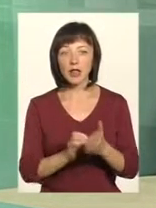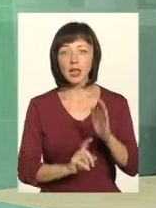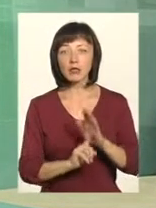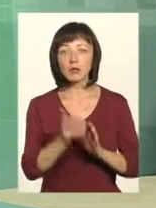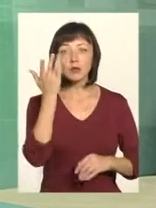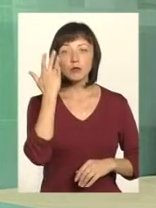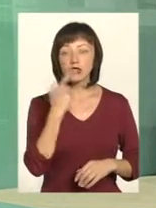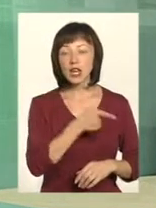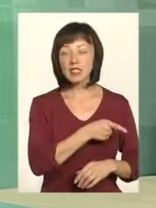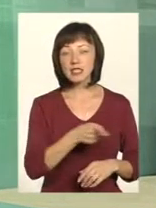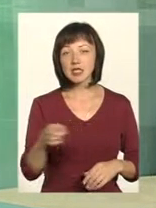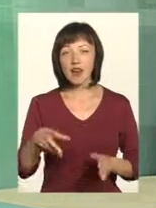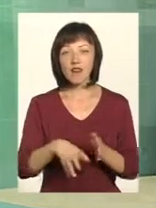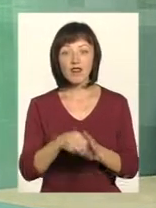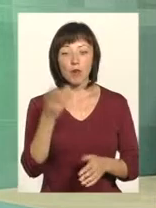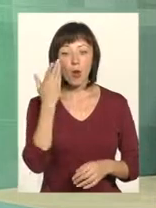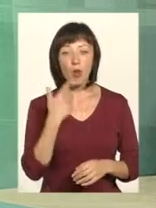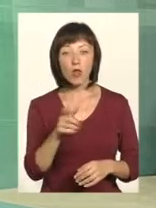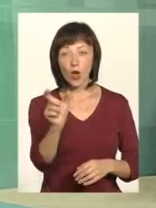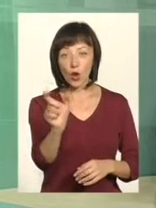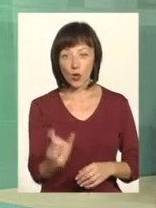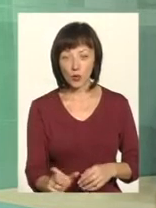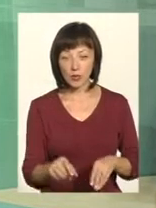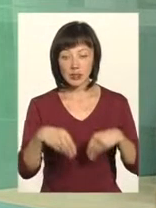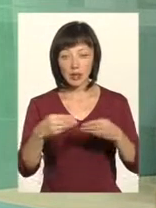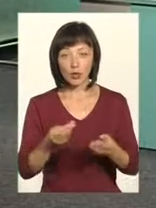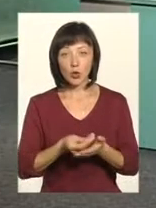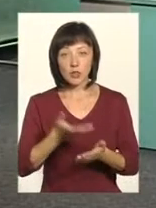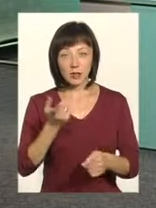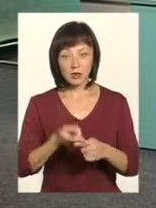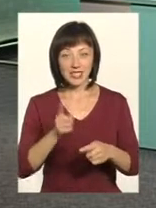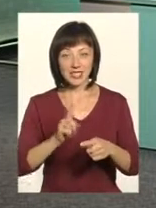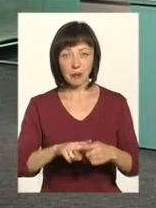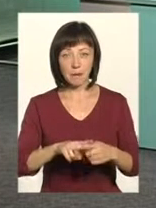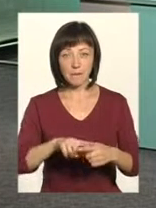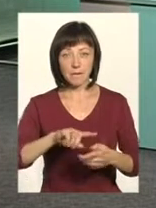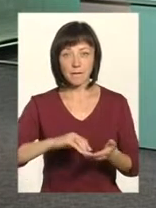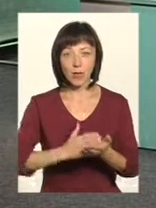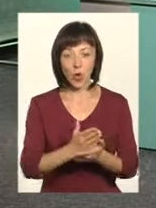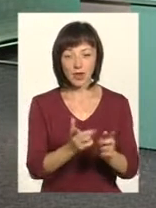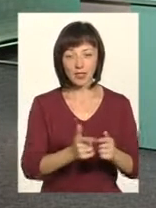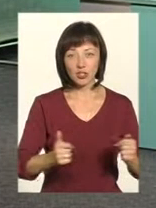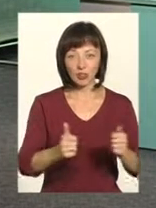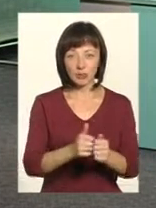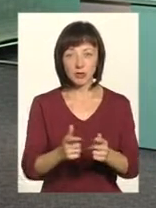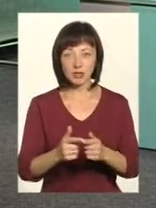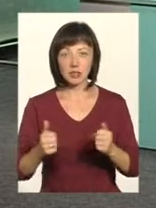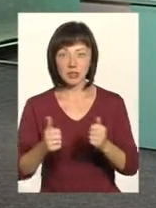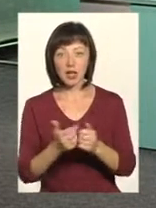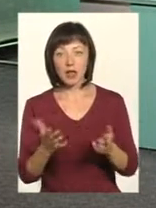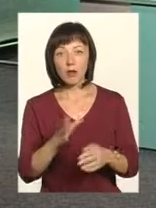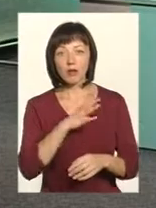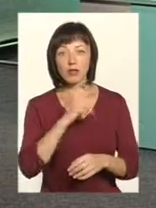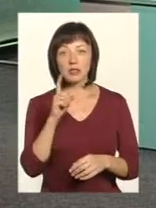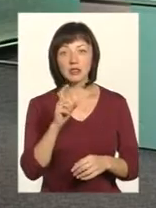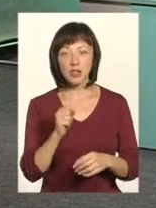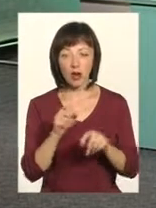виборів. Коли виборець дасть оцінку цим політичним силам, які були за організацією цих